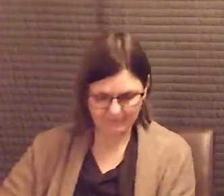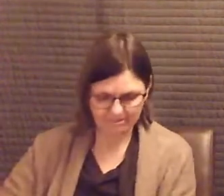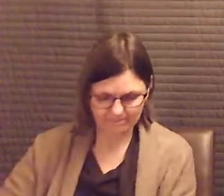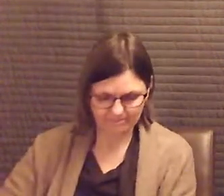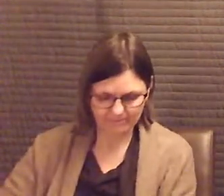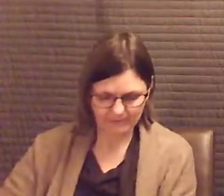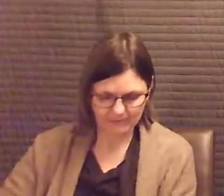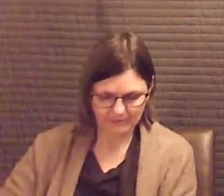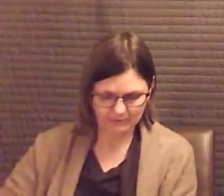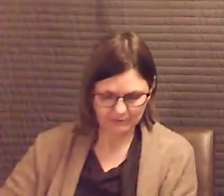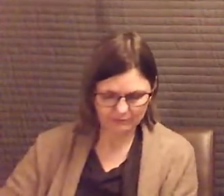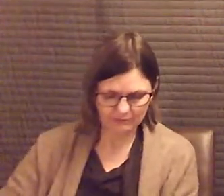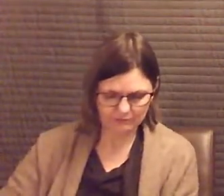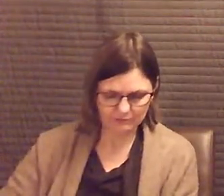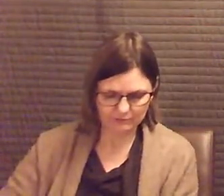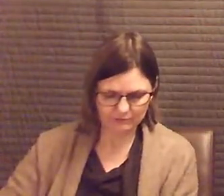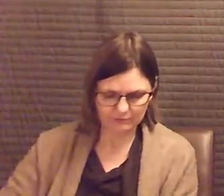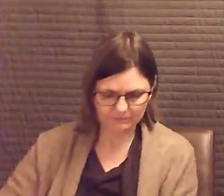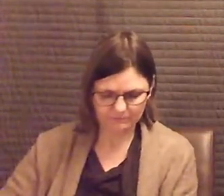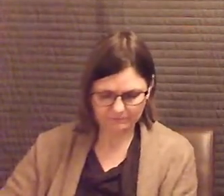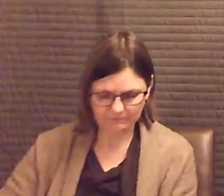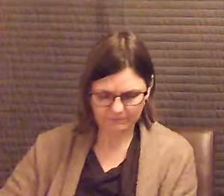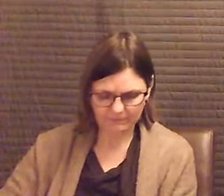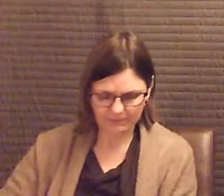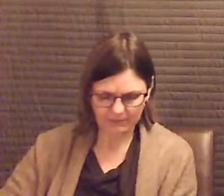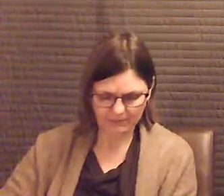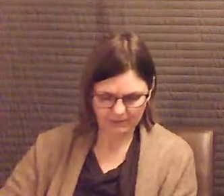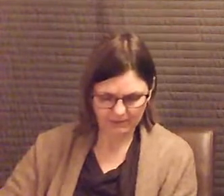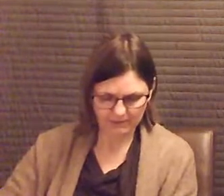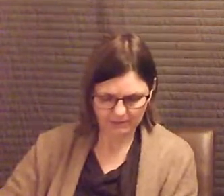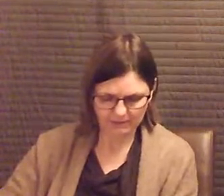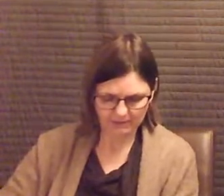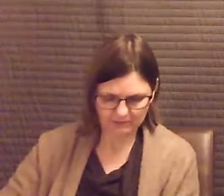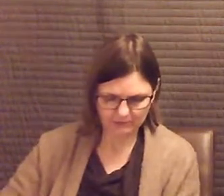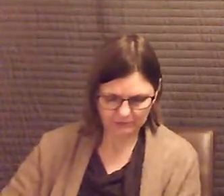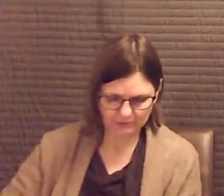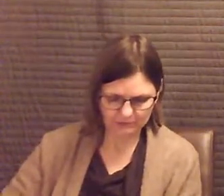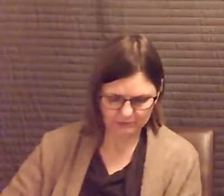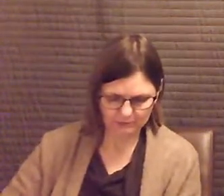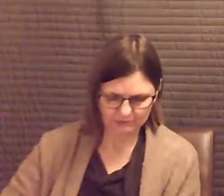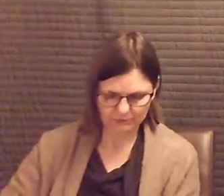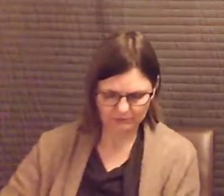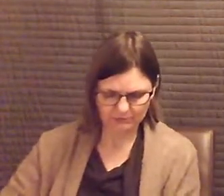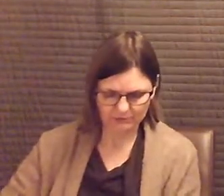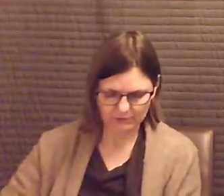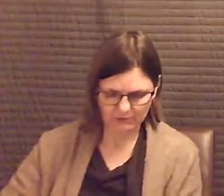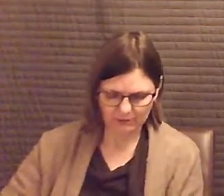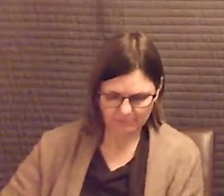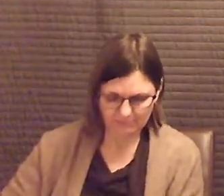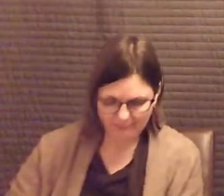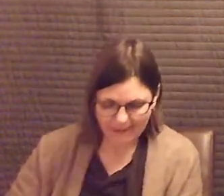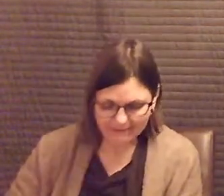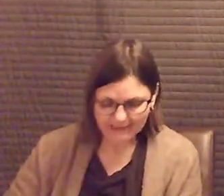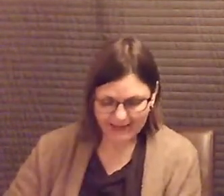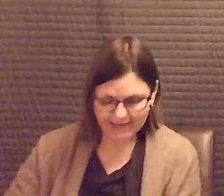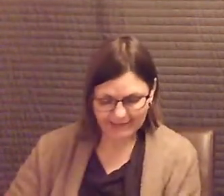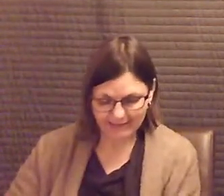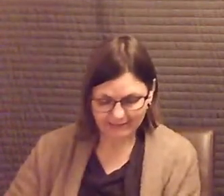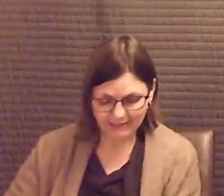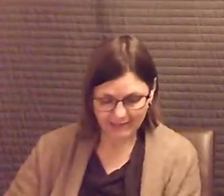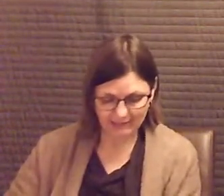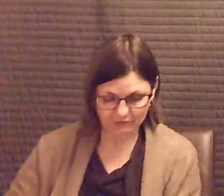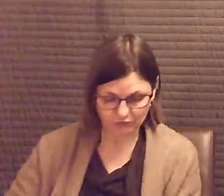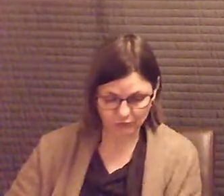ik niet worden geschoten deel is emily harde truly ziek van is awesome maar van aan elkaar